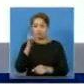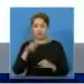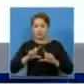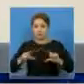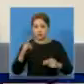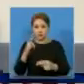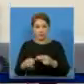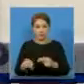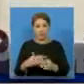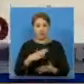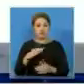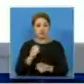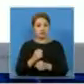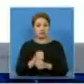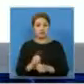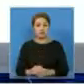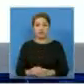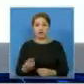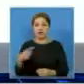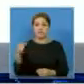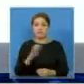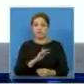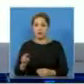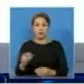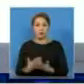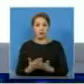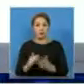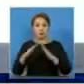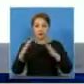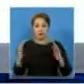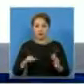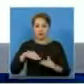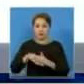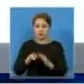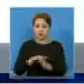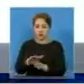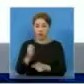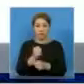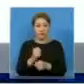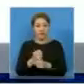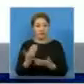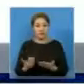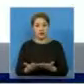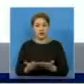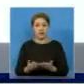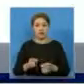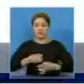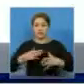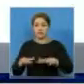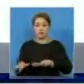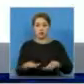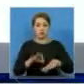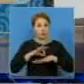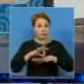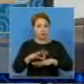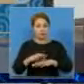бітірген түлектер тарту еткен. Құны миллион теңгеден асатын киіз үйдің іші сырты толықтай жабдықталған, мұнда салтанатты шаралар